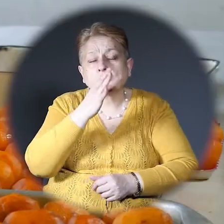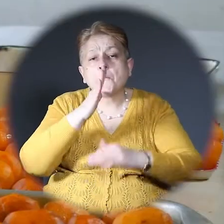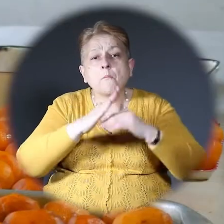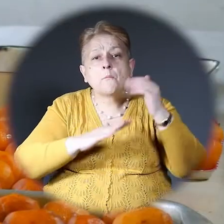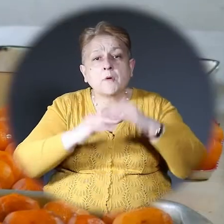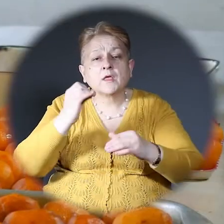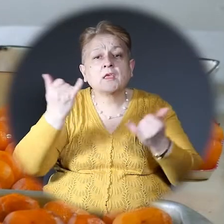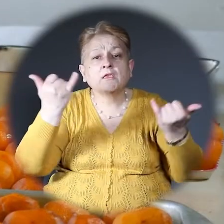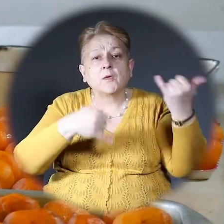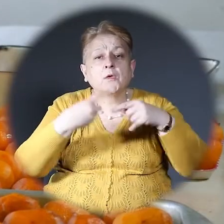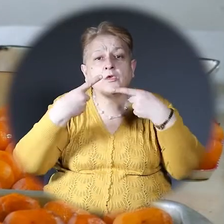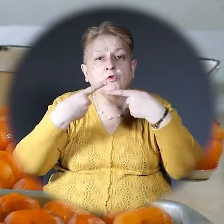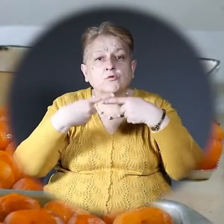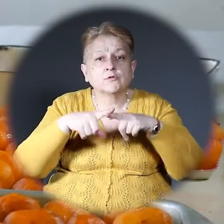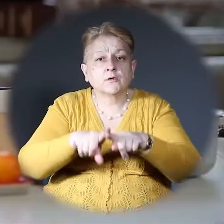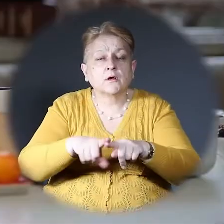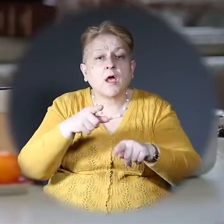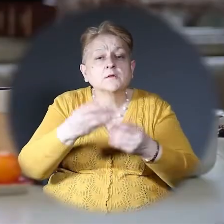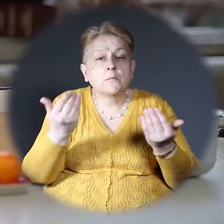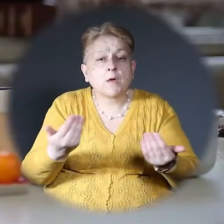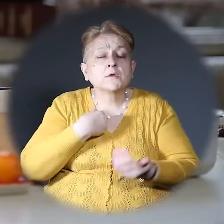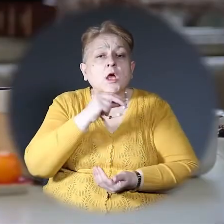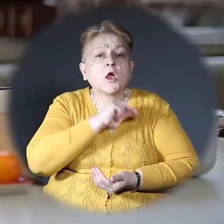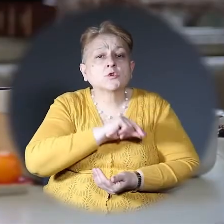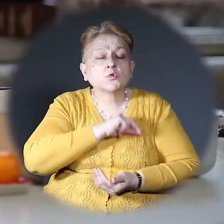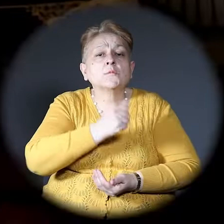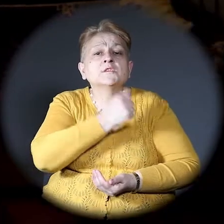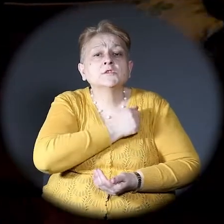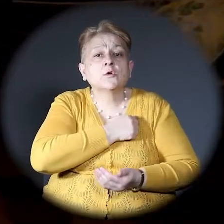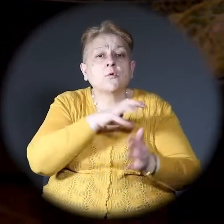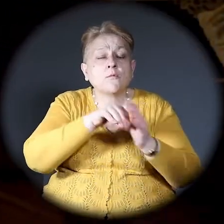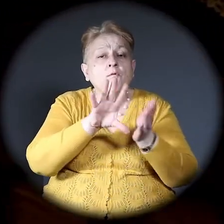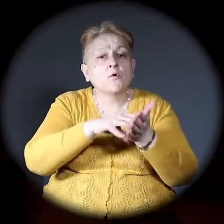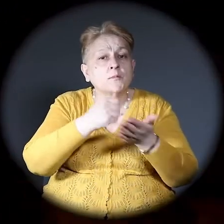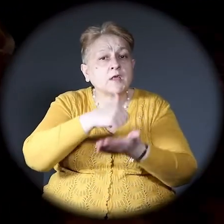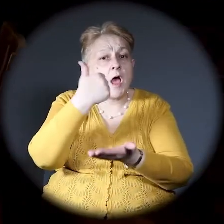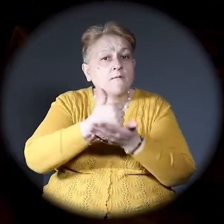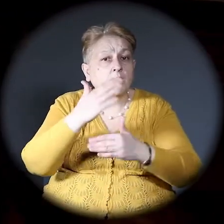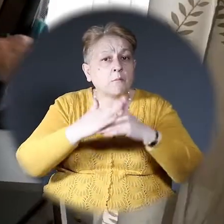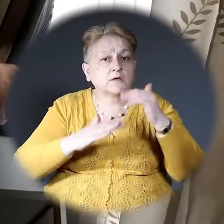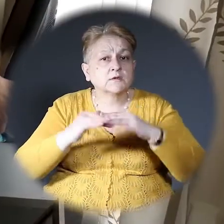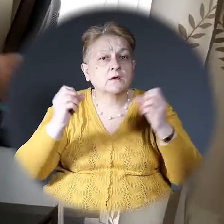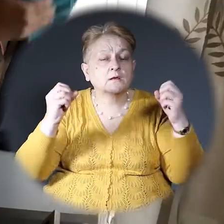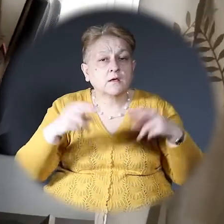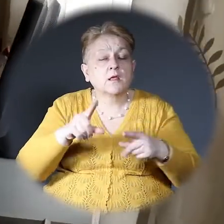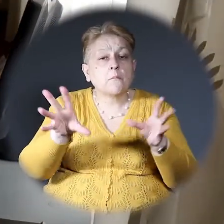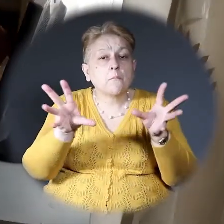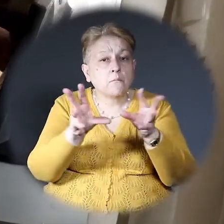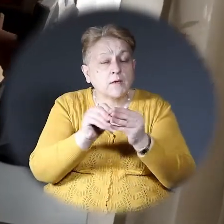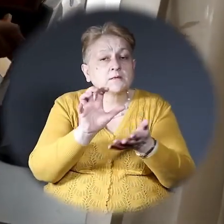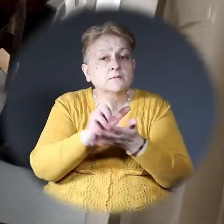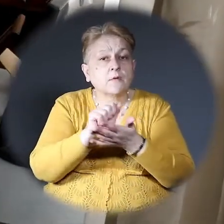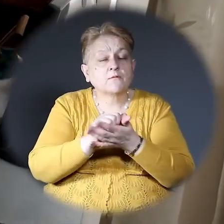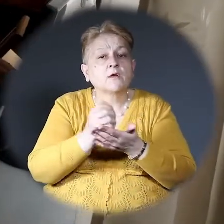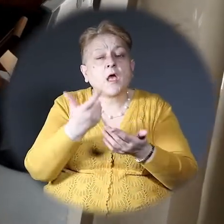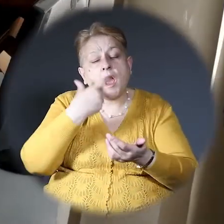տարեկան, մասնագիտությամբ քիմիկ ինժեներ եմ։ Այս պահին աշխատում եմ Զինկոմիսարիատում որպես ավագ մասնագետ։ Դրա հետ